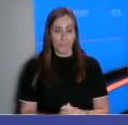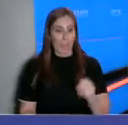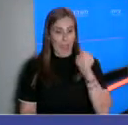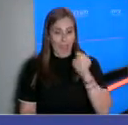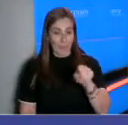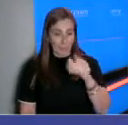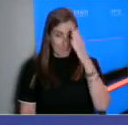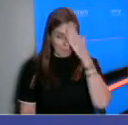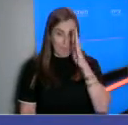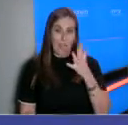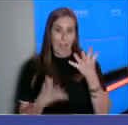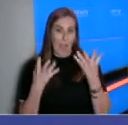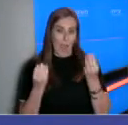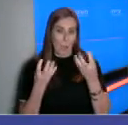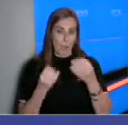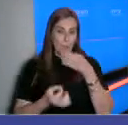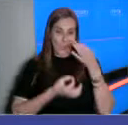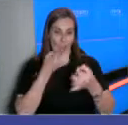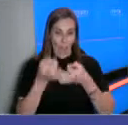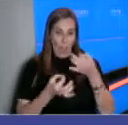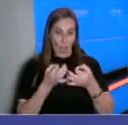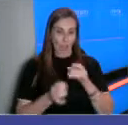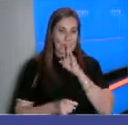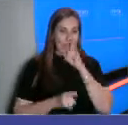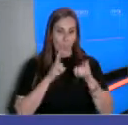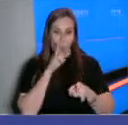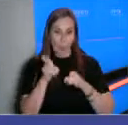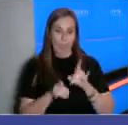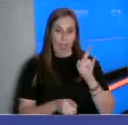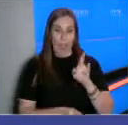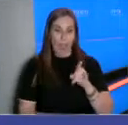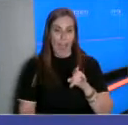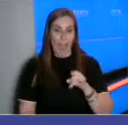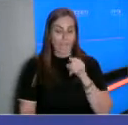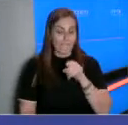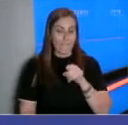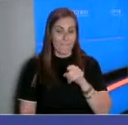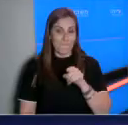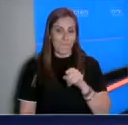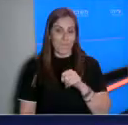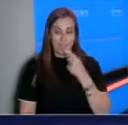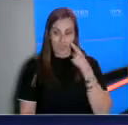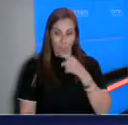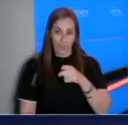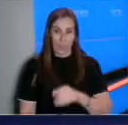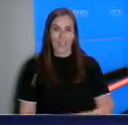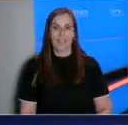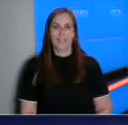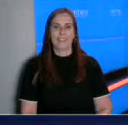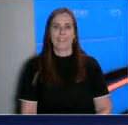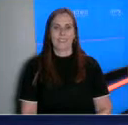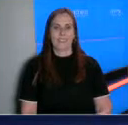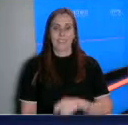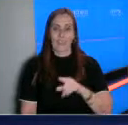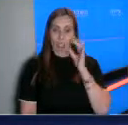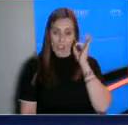אתם מכירים המון שאלות בטריוויה, אבל בת אל דבח, יזמית וויקוויסט, תראו אותה, מה אתם מראים אותי?